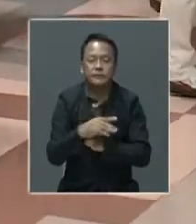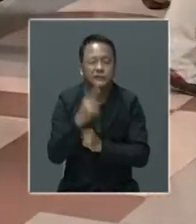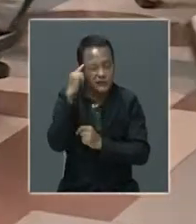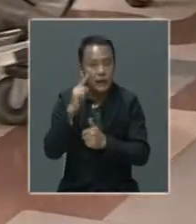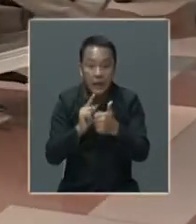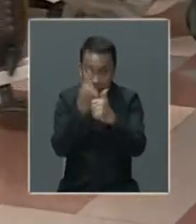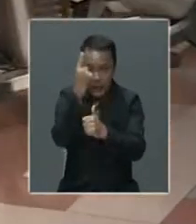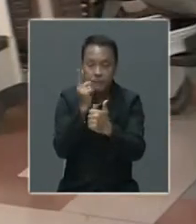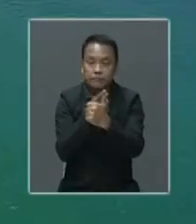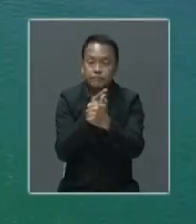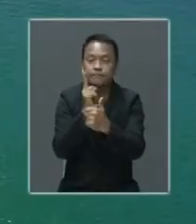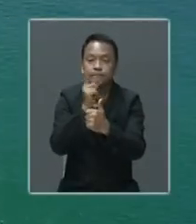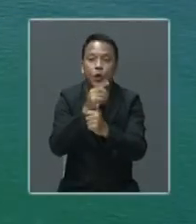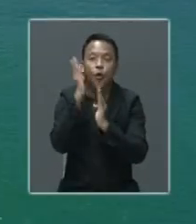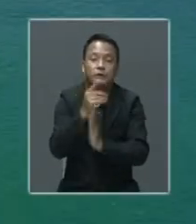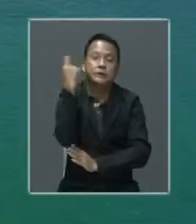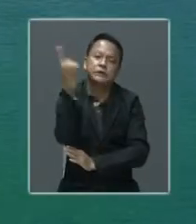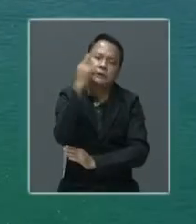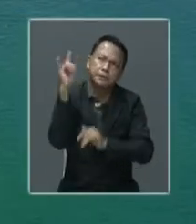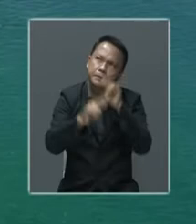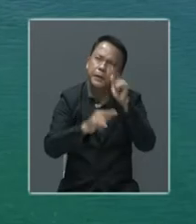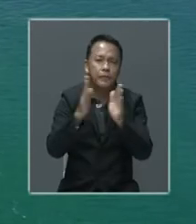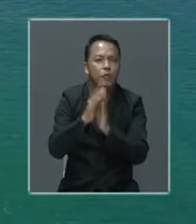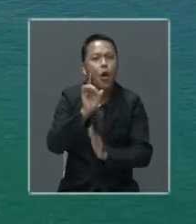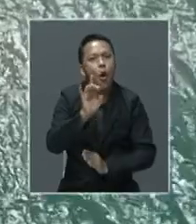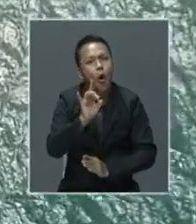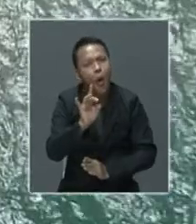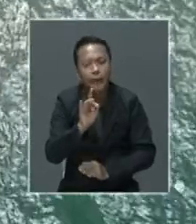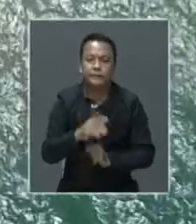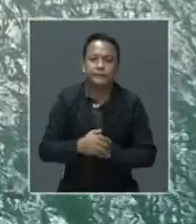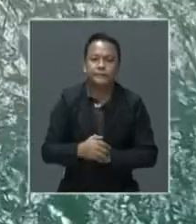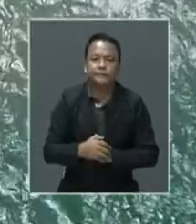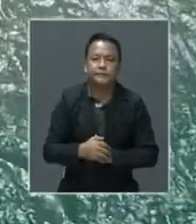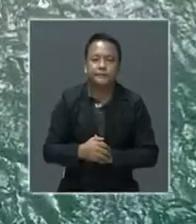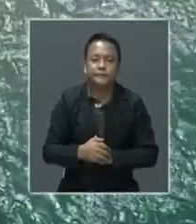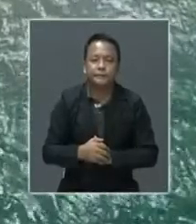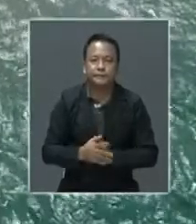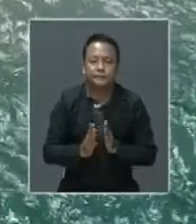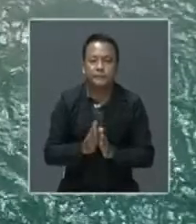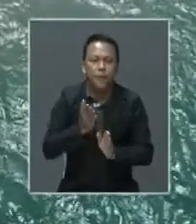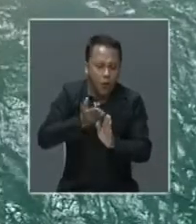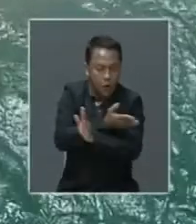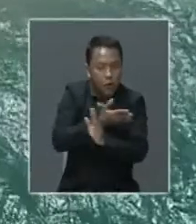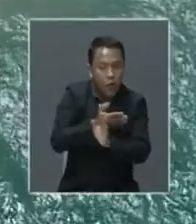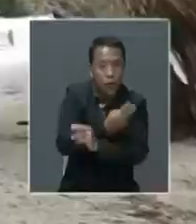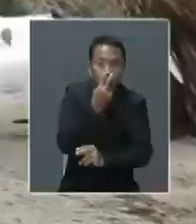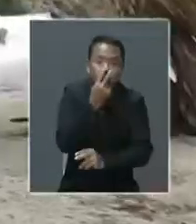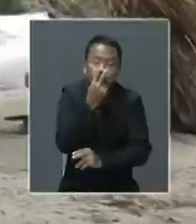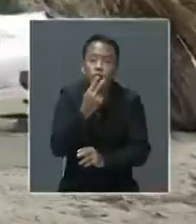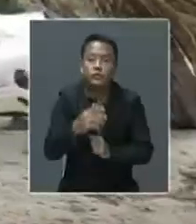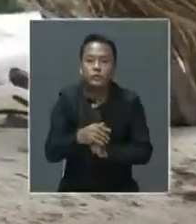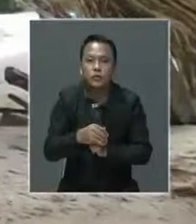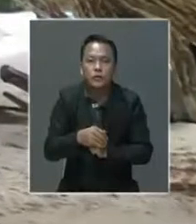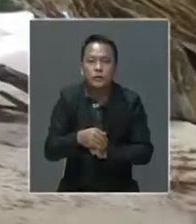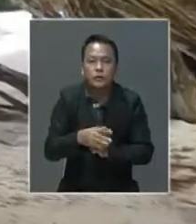ยะเริ่มต้นค่ะก็น่าจะมีนักท่องเที่ยวเข้ามาเพียงหลักร้อยเท่านั้นนะคะทีนี้ที่ผ่านมาคุณผู้ชมมาดูกันหน่อยนะคะคือท